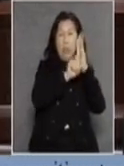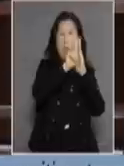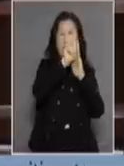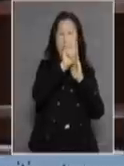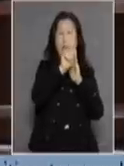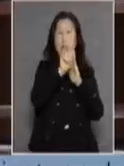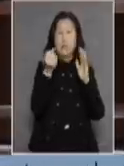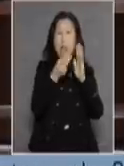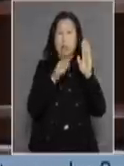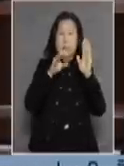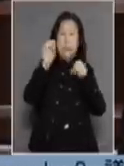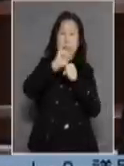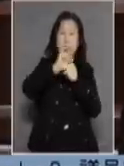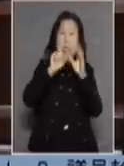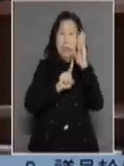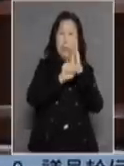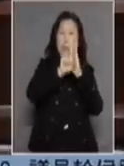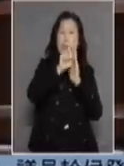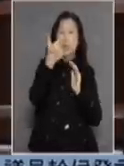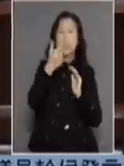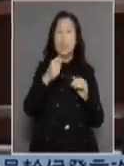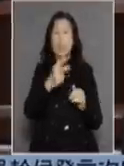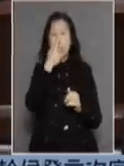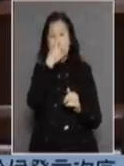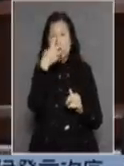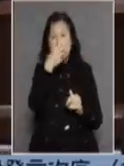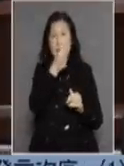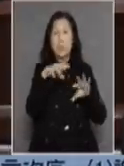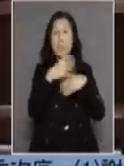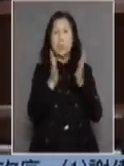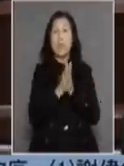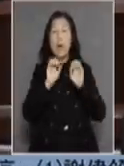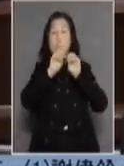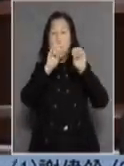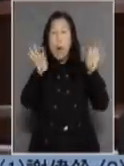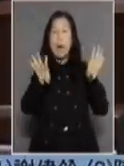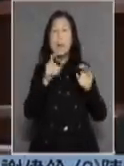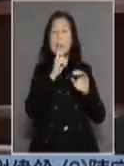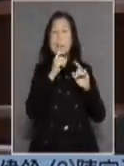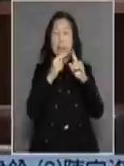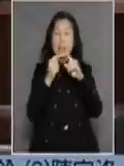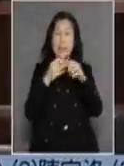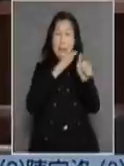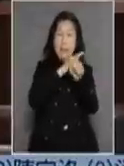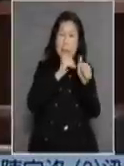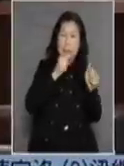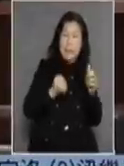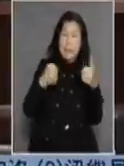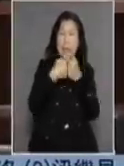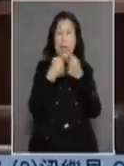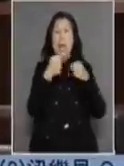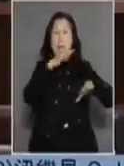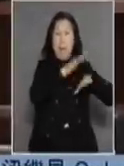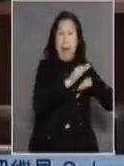屢破頂，正是由於他沒有向市場展現出打擊炒樓啊、囤地